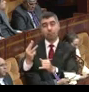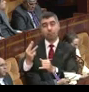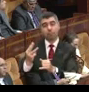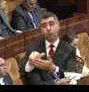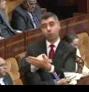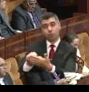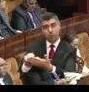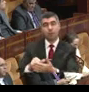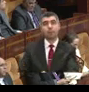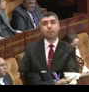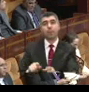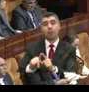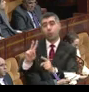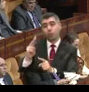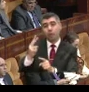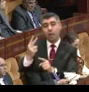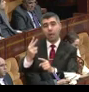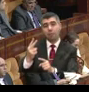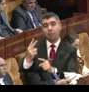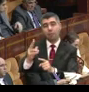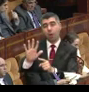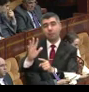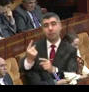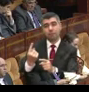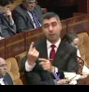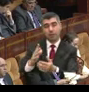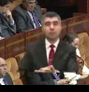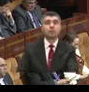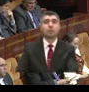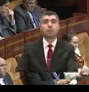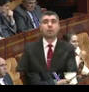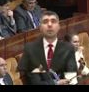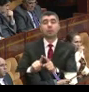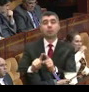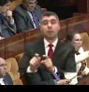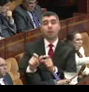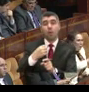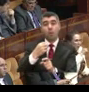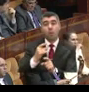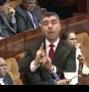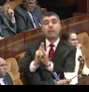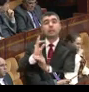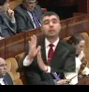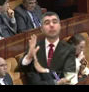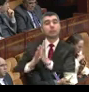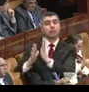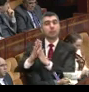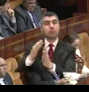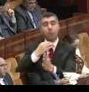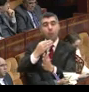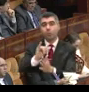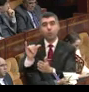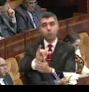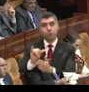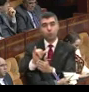الشعير البلدي بجوج دراهم وخمسين فرانك. يعني هذا الراجل هي اللي كانوا كيقولوا زمان لا لا